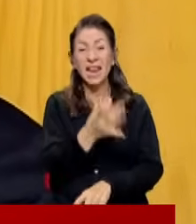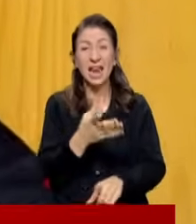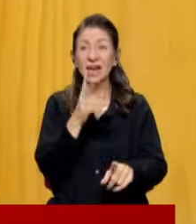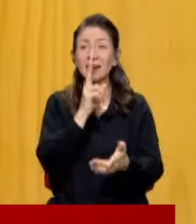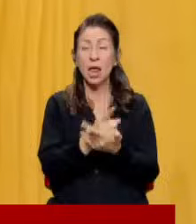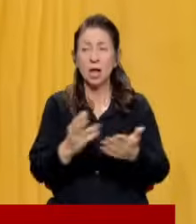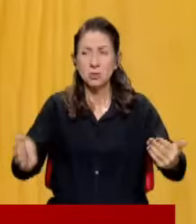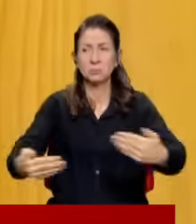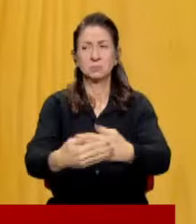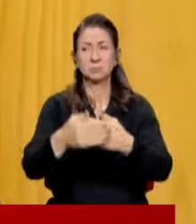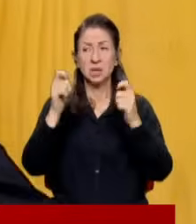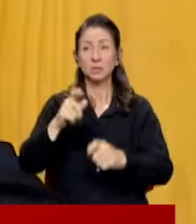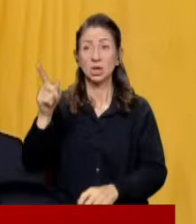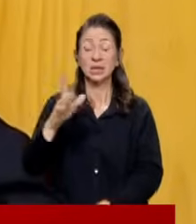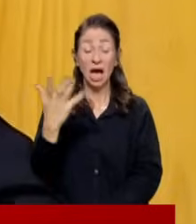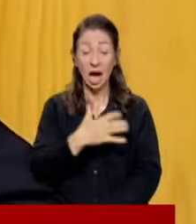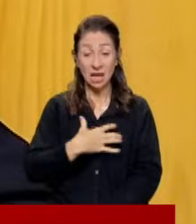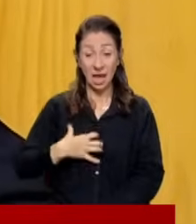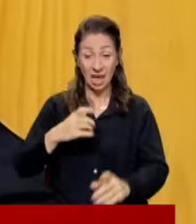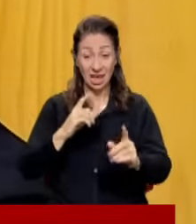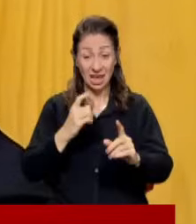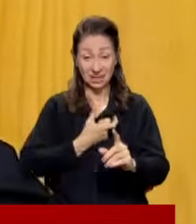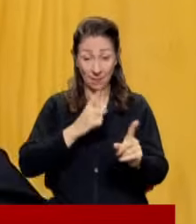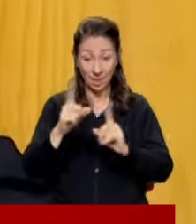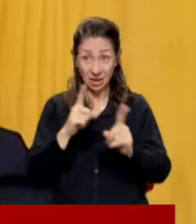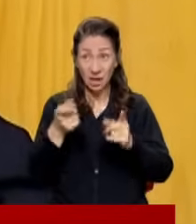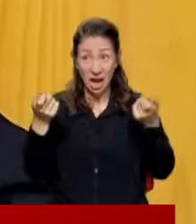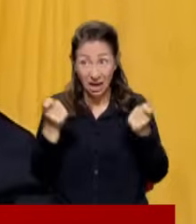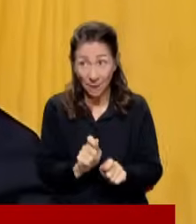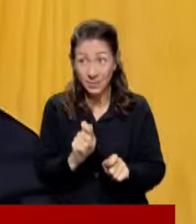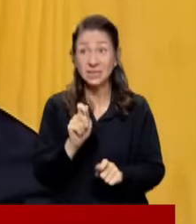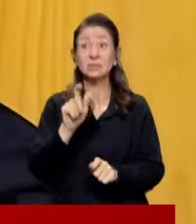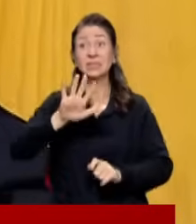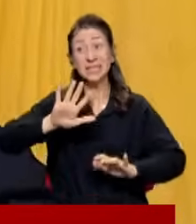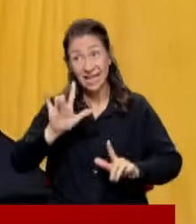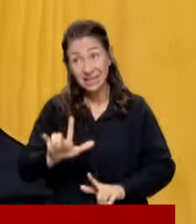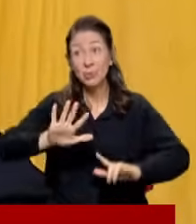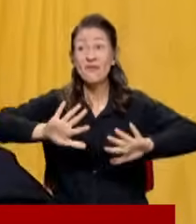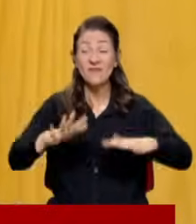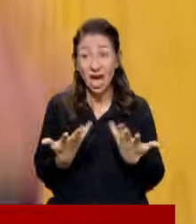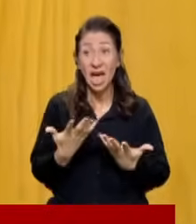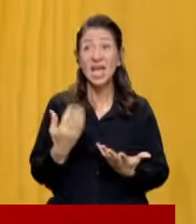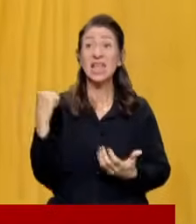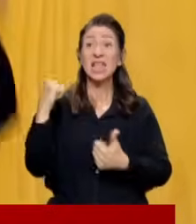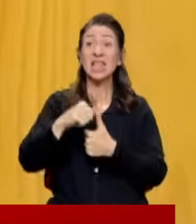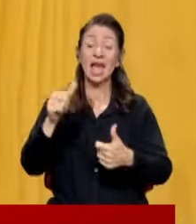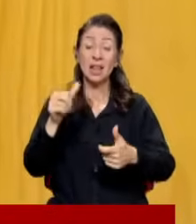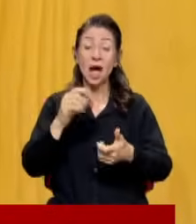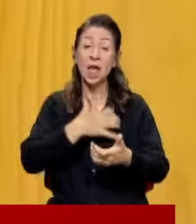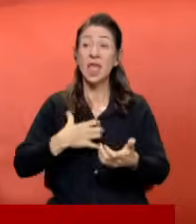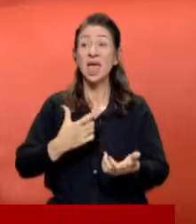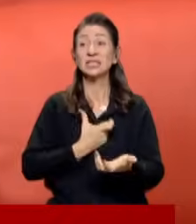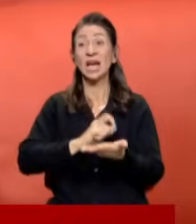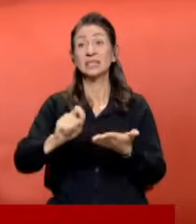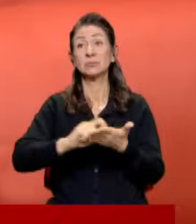kararıyla kucak açacaktır. Ya Anayasa Mahkemesi kapatılmalı ya da yeniden